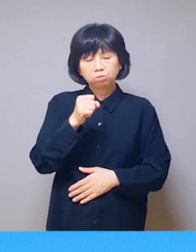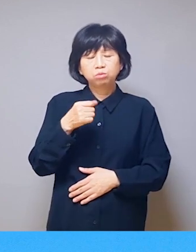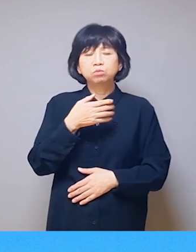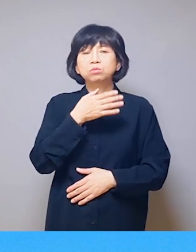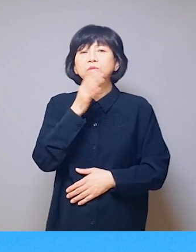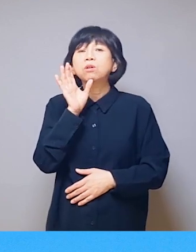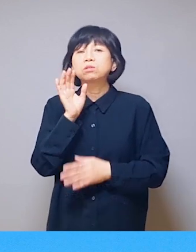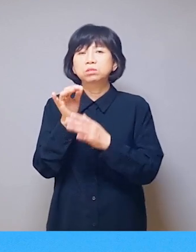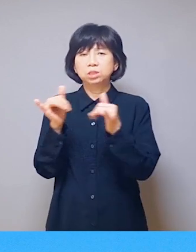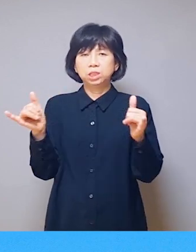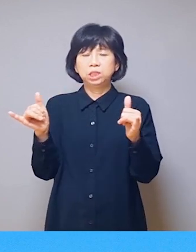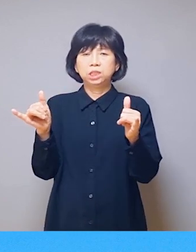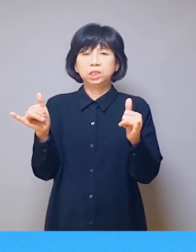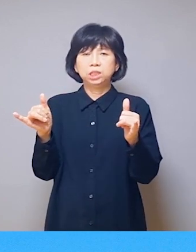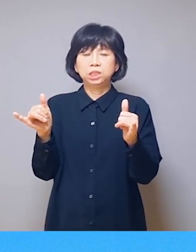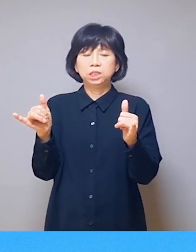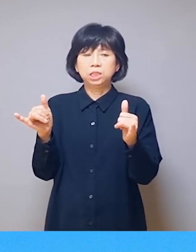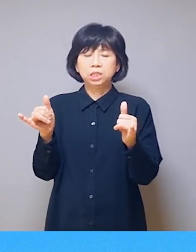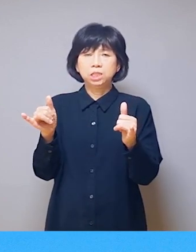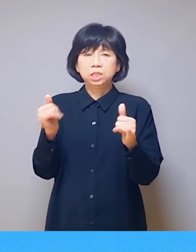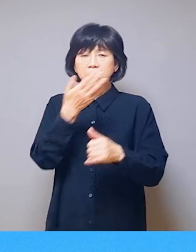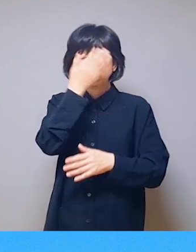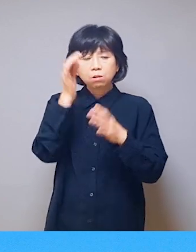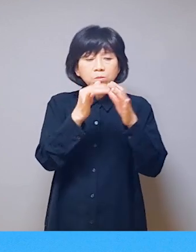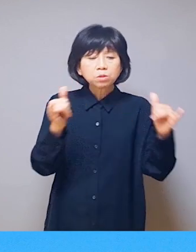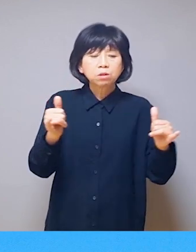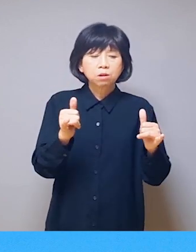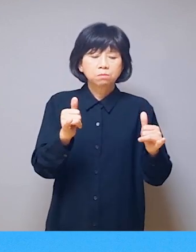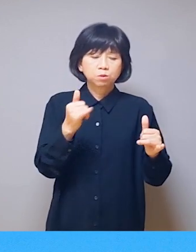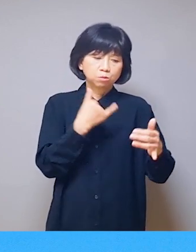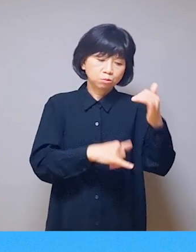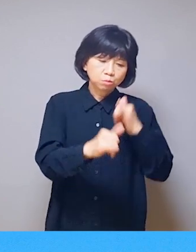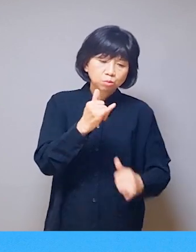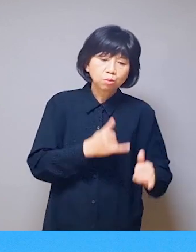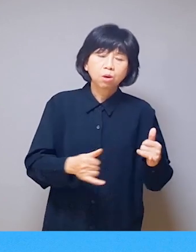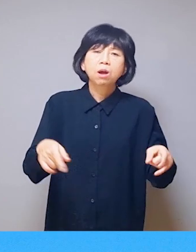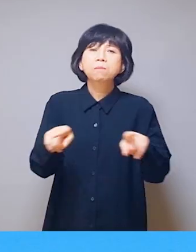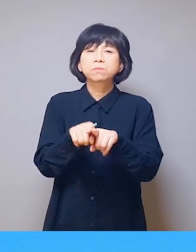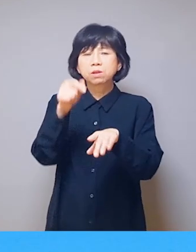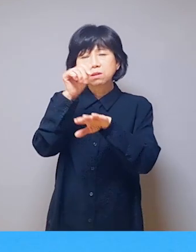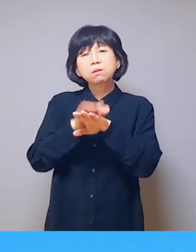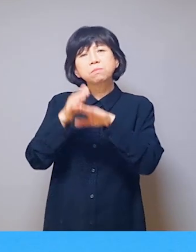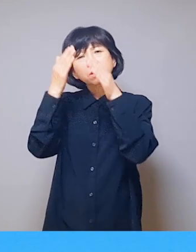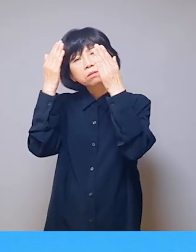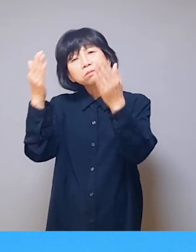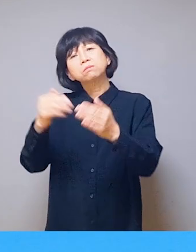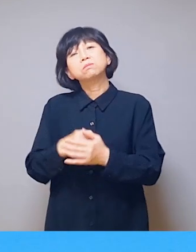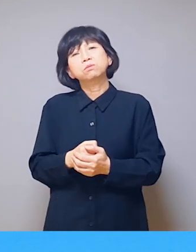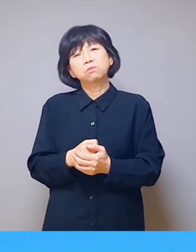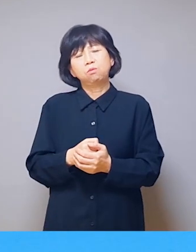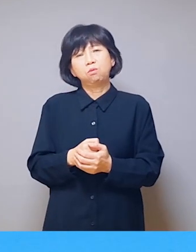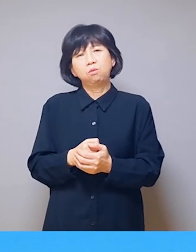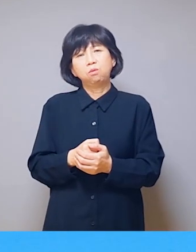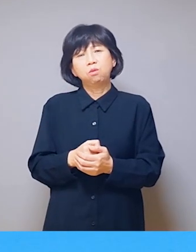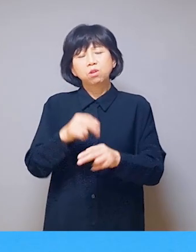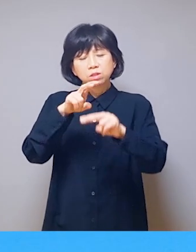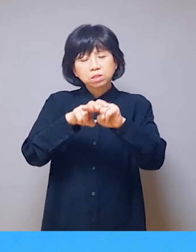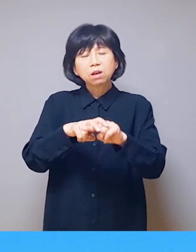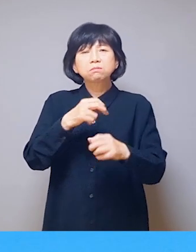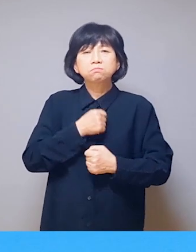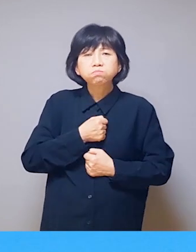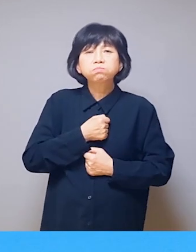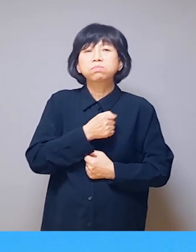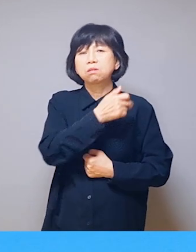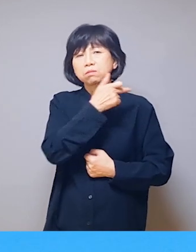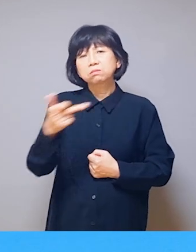어른들이 신앙의 후배 젊은 세대와 다음 세대들에게 함께 같이 예배드리는 그 자리를 지켜주시는 것만으로도 얼마나